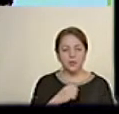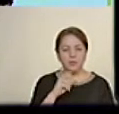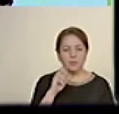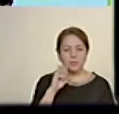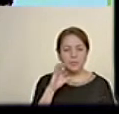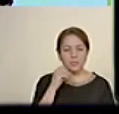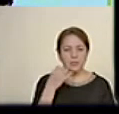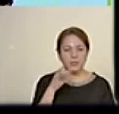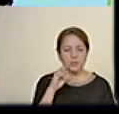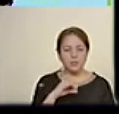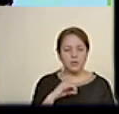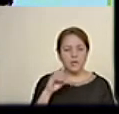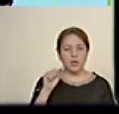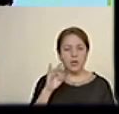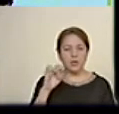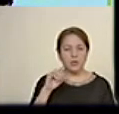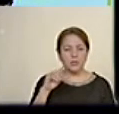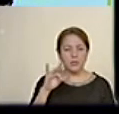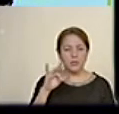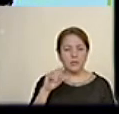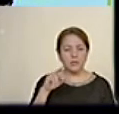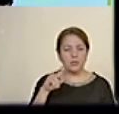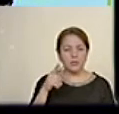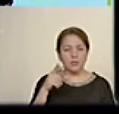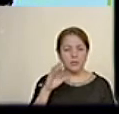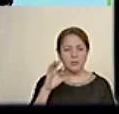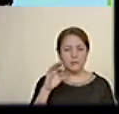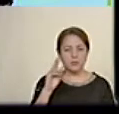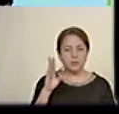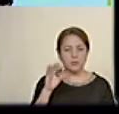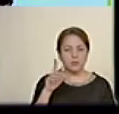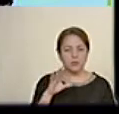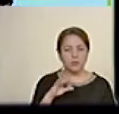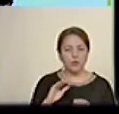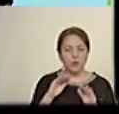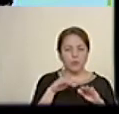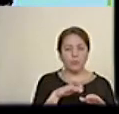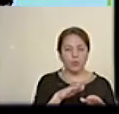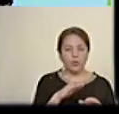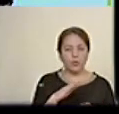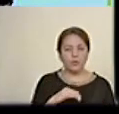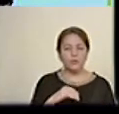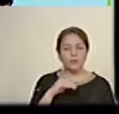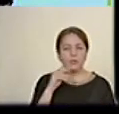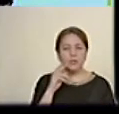Аральского моря нарушена экология приоралья.